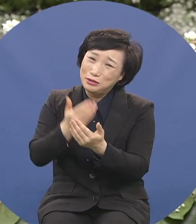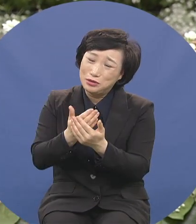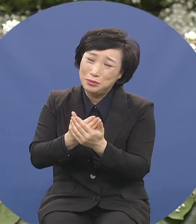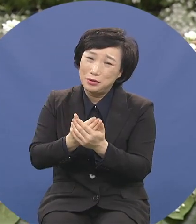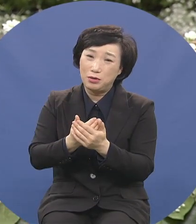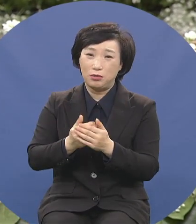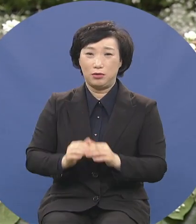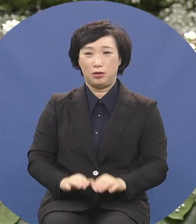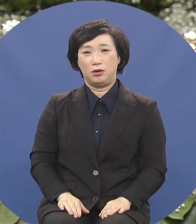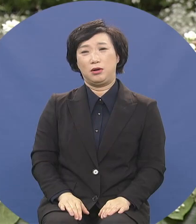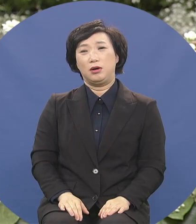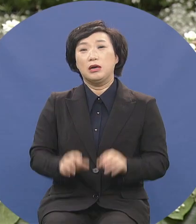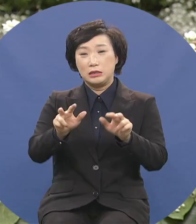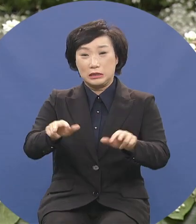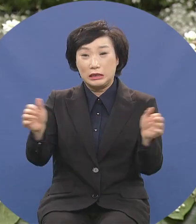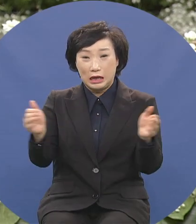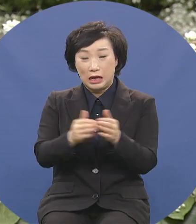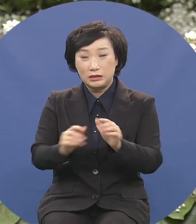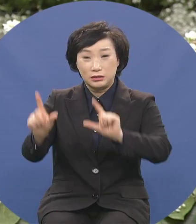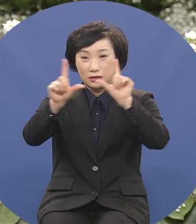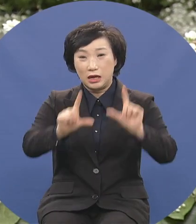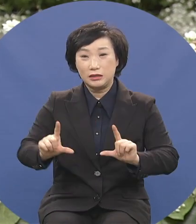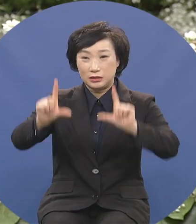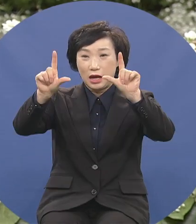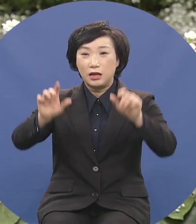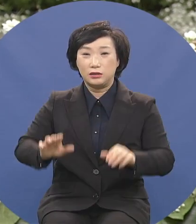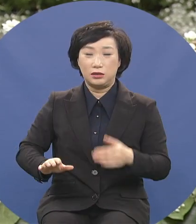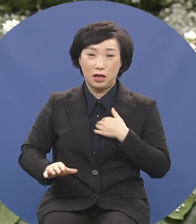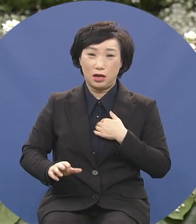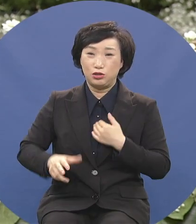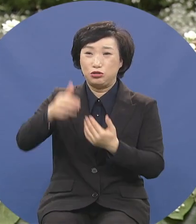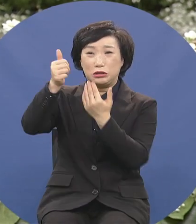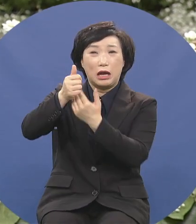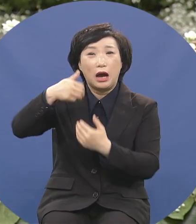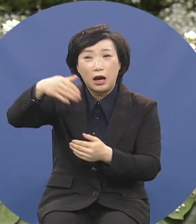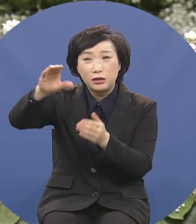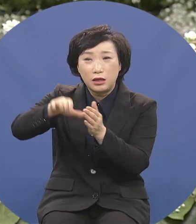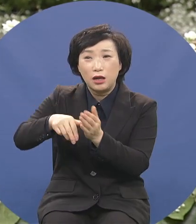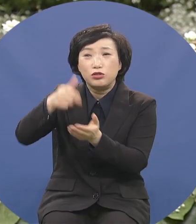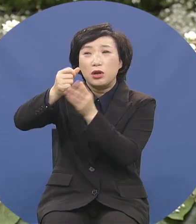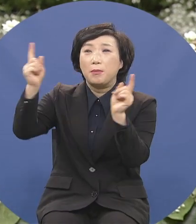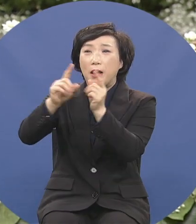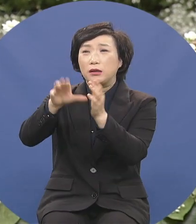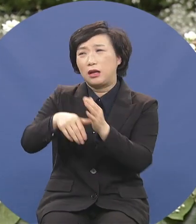날들이 주님 앞에 갔을 때 염치 없는 내 모습이 아니라